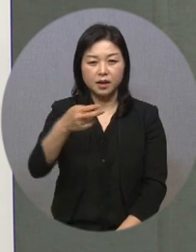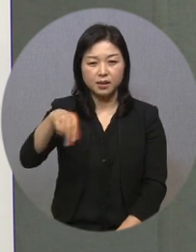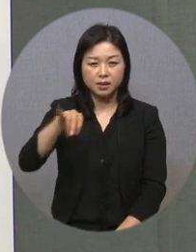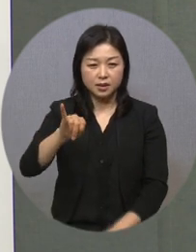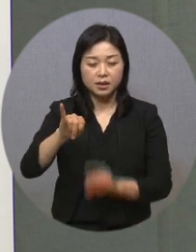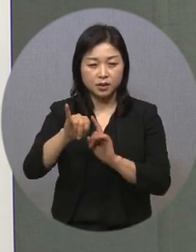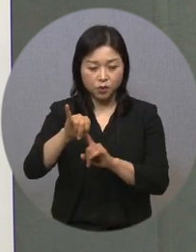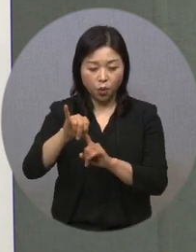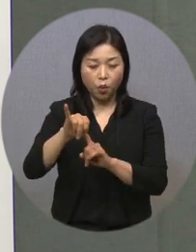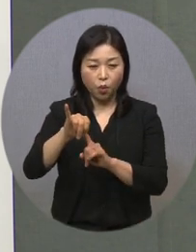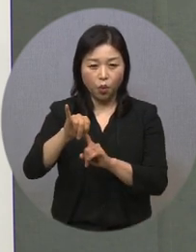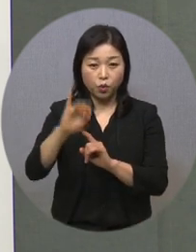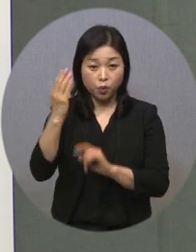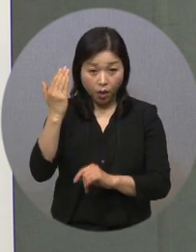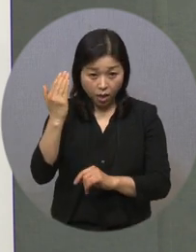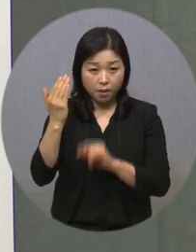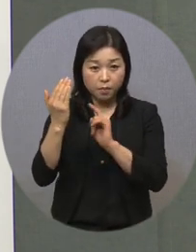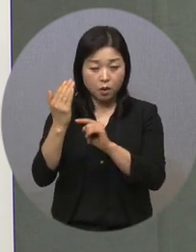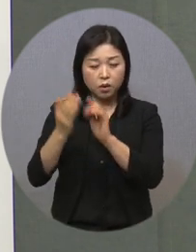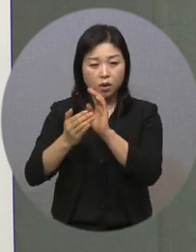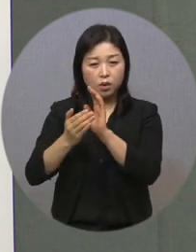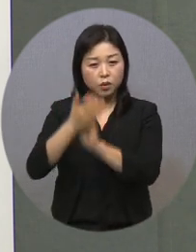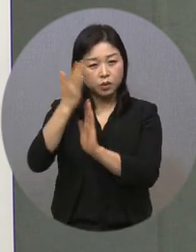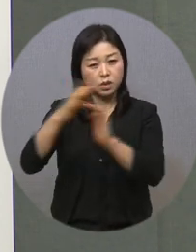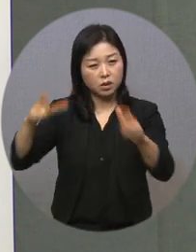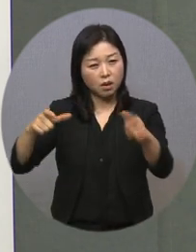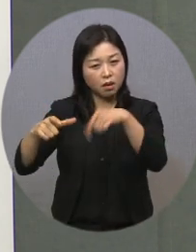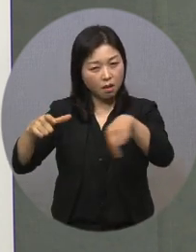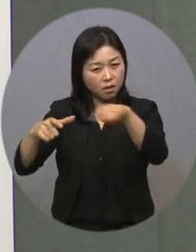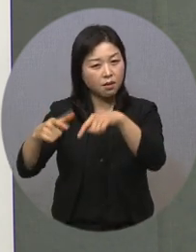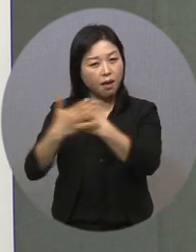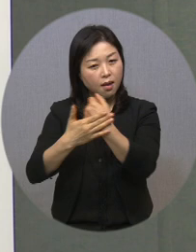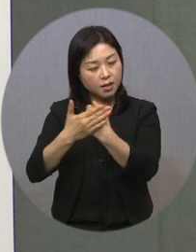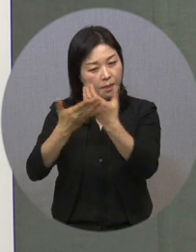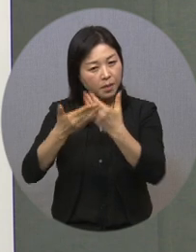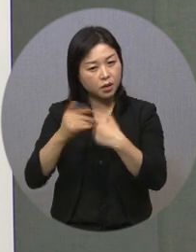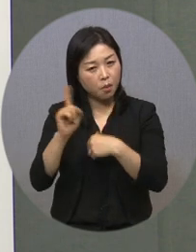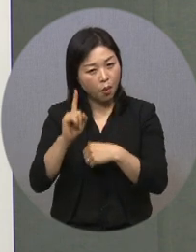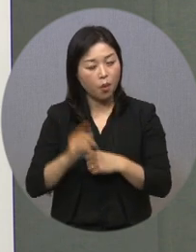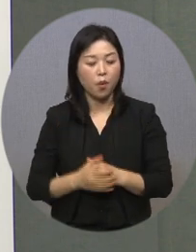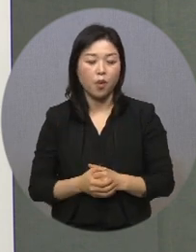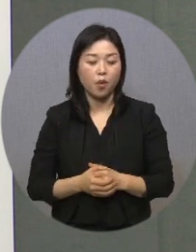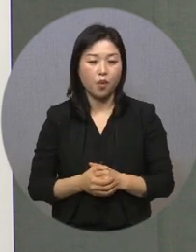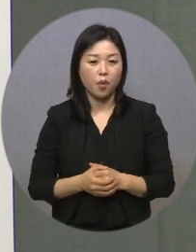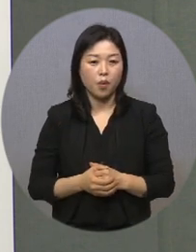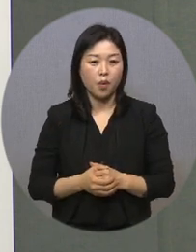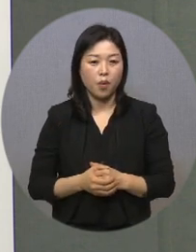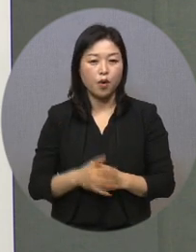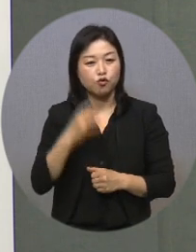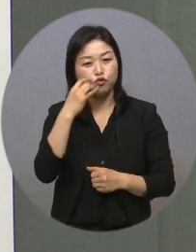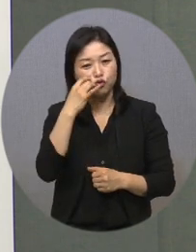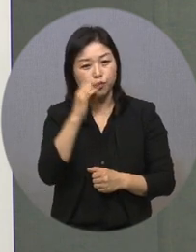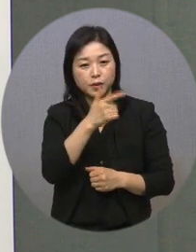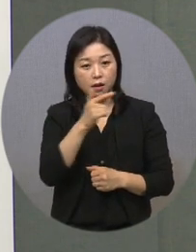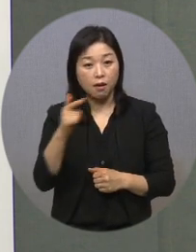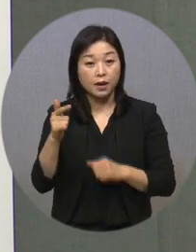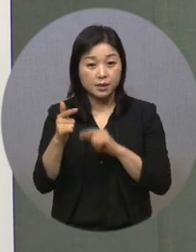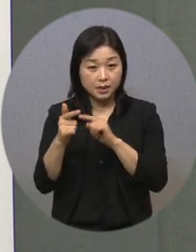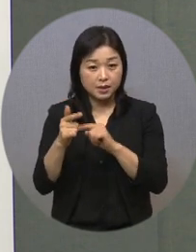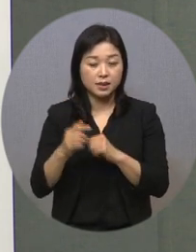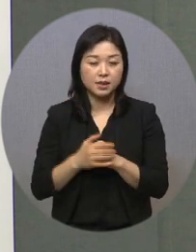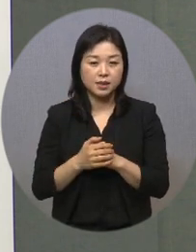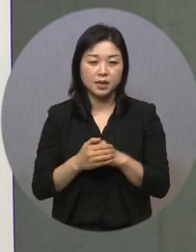특례시로 변화가 되면은 그 도시는 어떤 혜택을 볼 수 있는가 등등 궁금한 점을